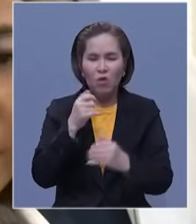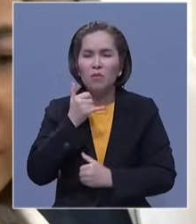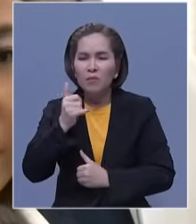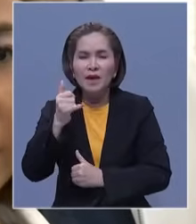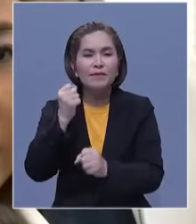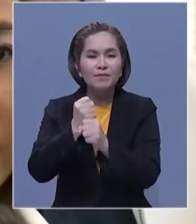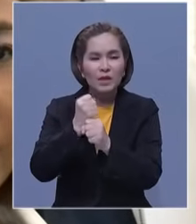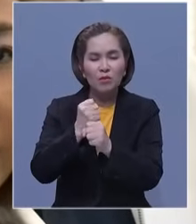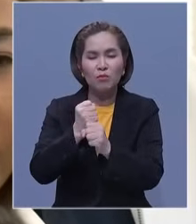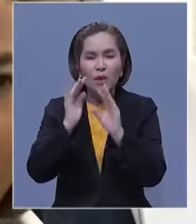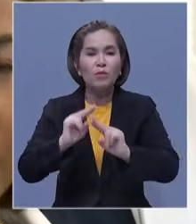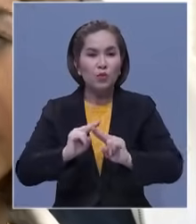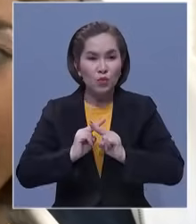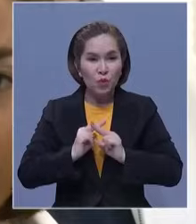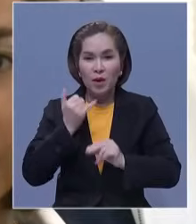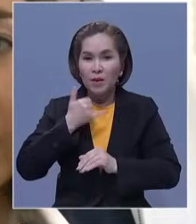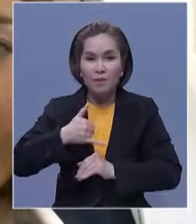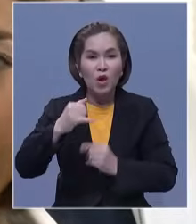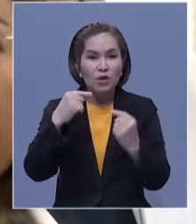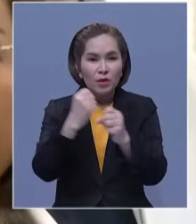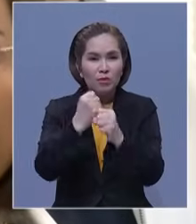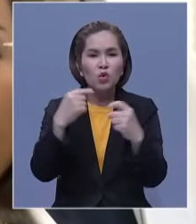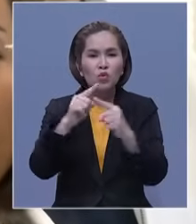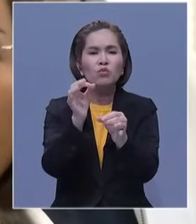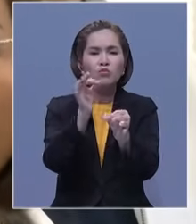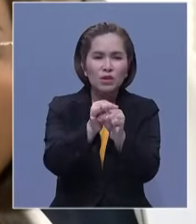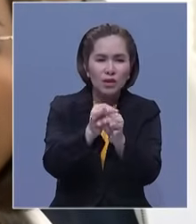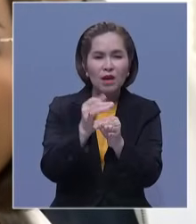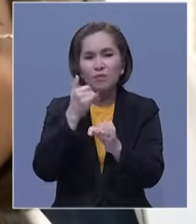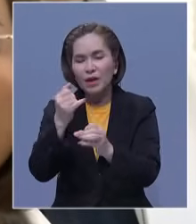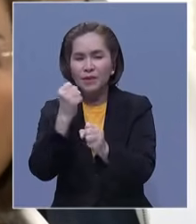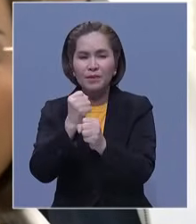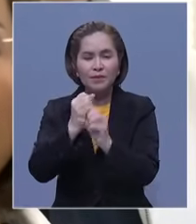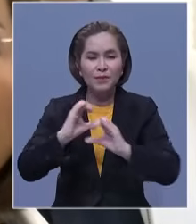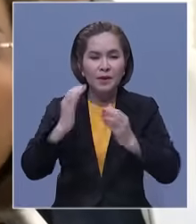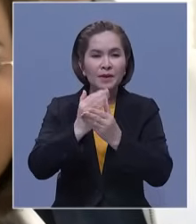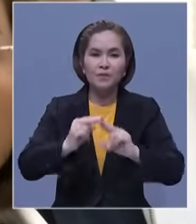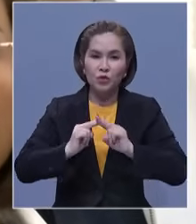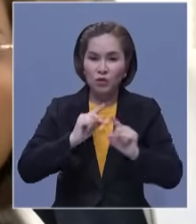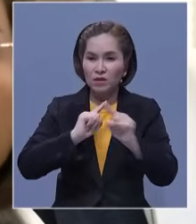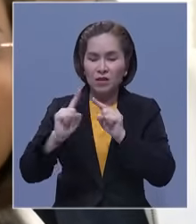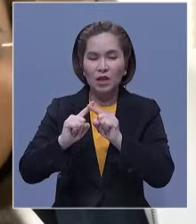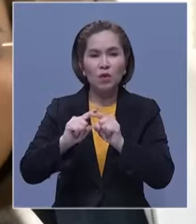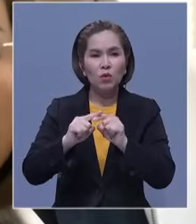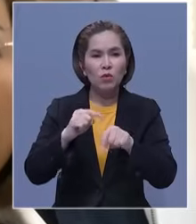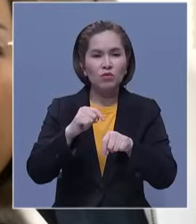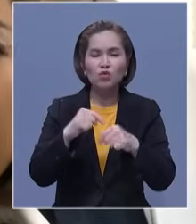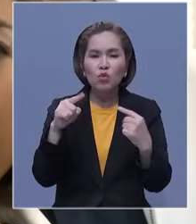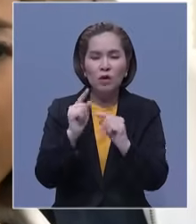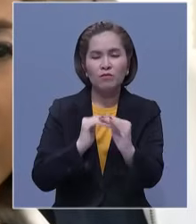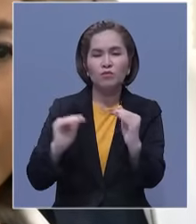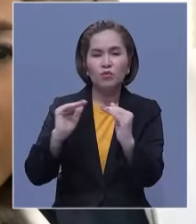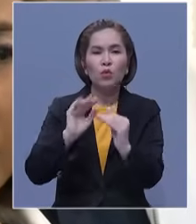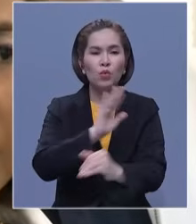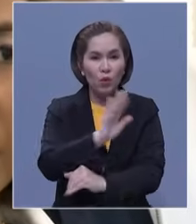วนตัวไปเป็นบอร์ดรัฐวิสาหกิจบอร์ดแบงค์อันนี้ผมพูดครอบไปถึงทุกคนเลยนะครับก็มีสิทธิ์ที่